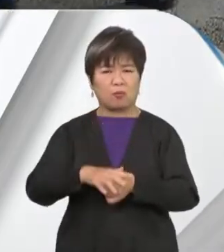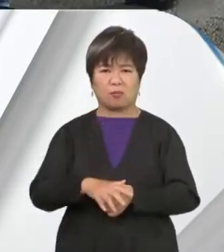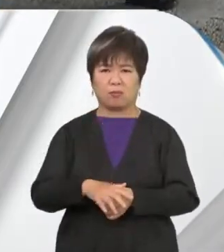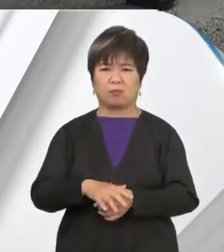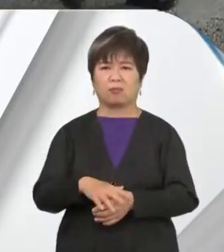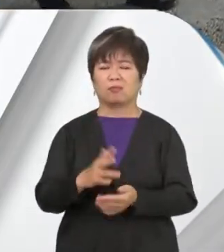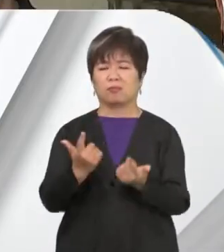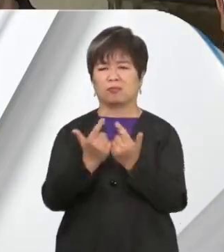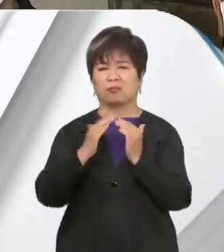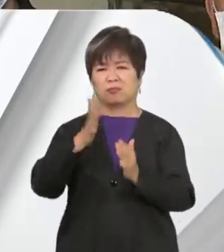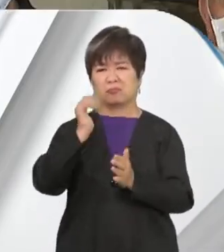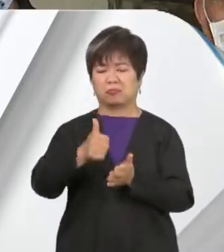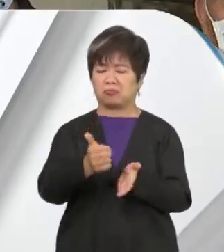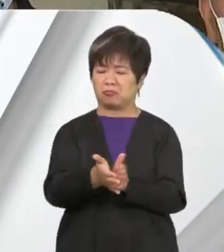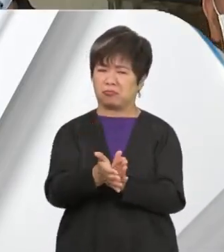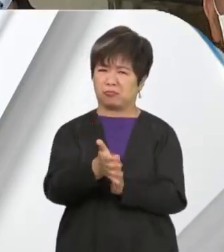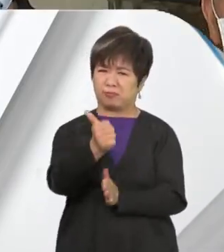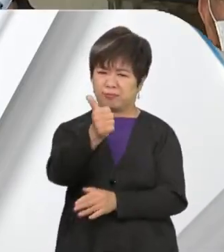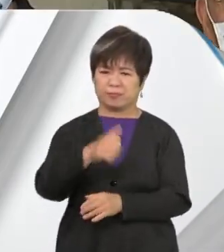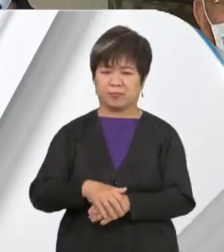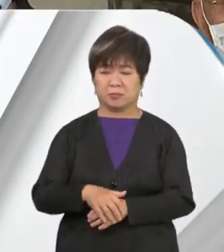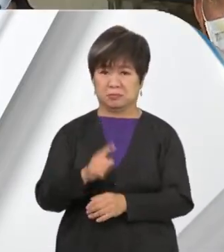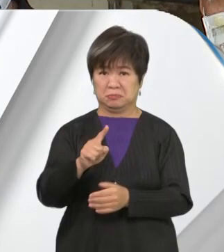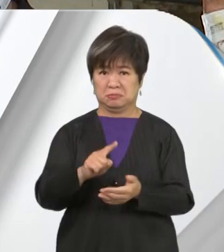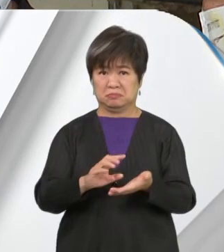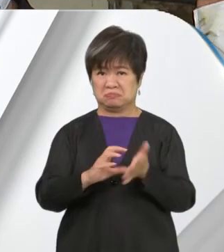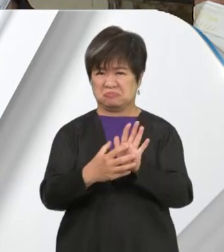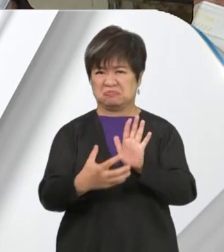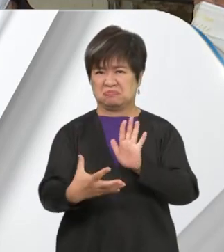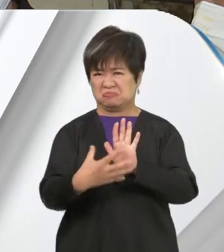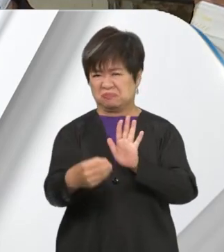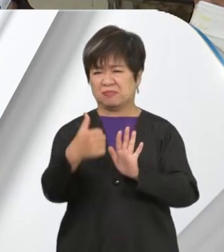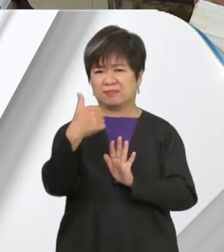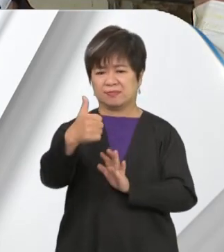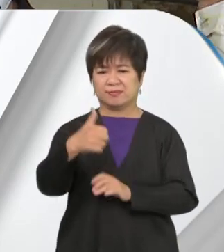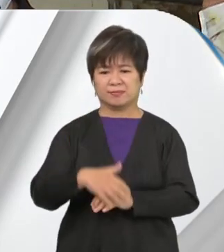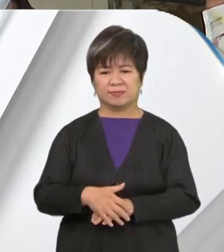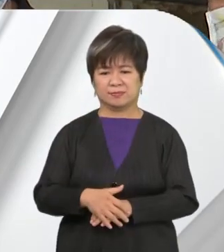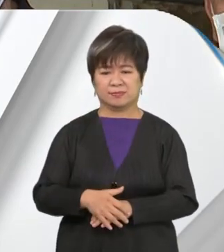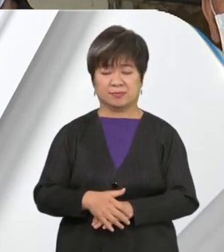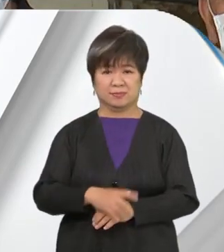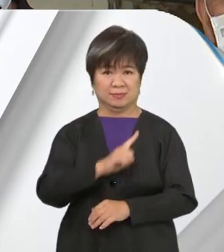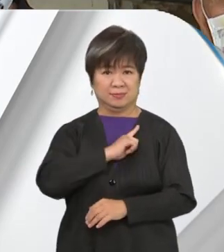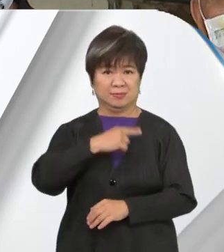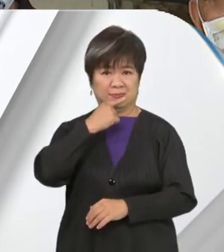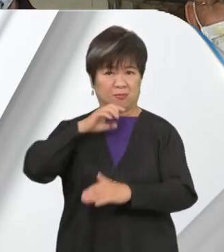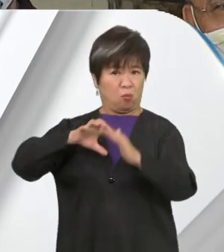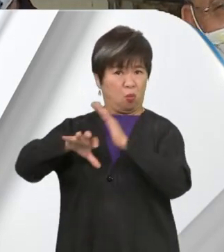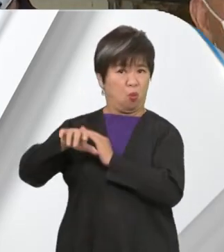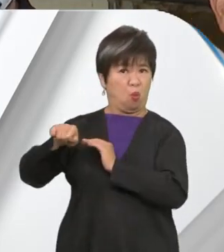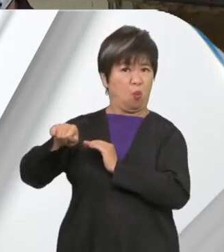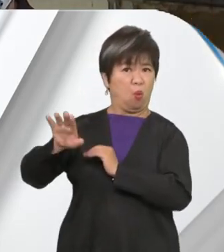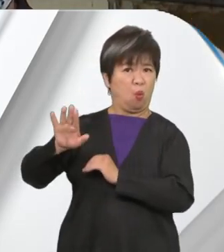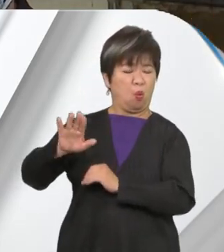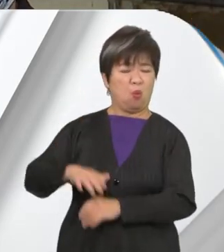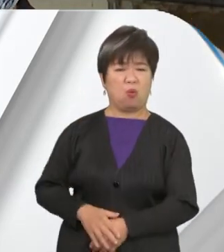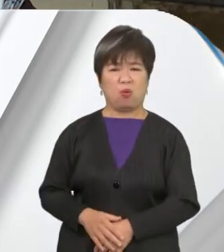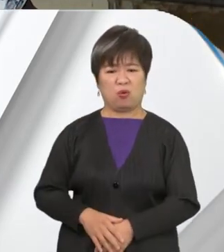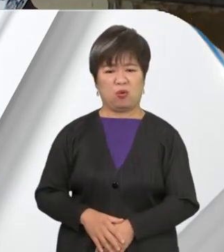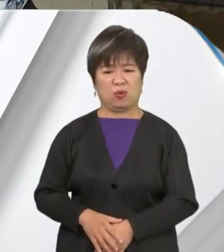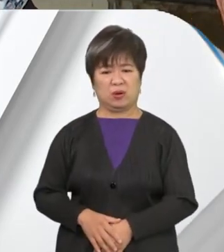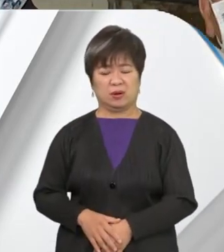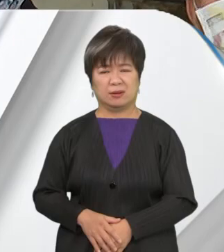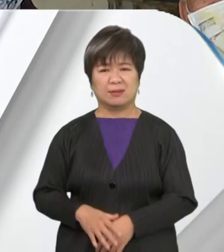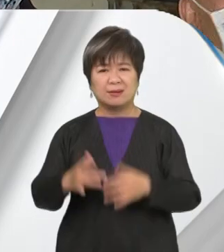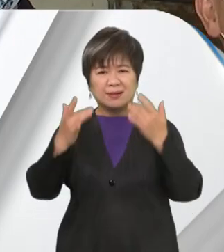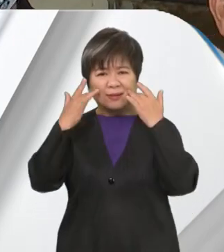天天。 我感觉在对这魔幻，你知道吗？我这种家己熬偏苦，你知道吗？